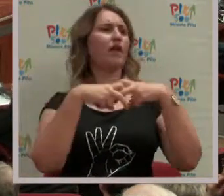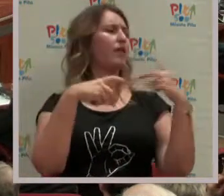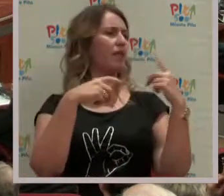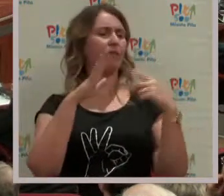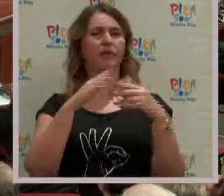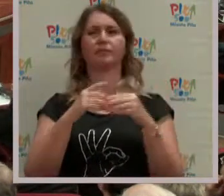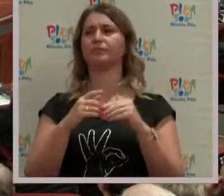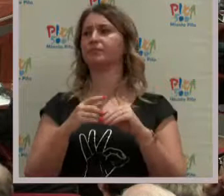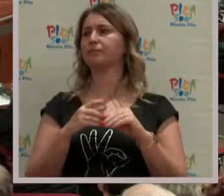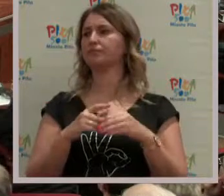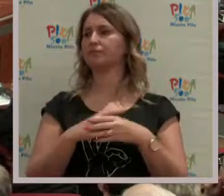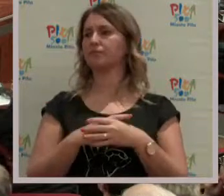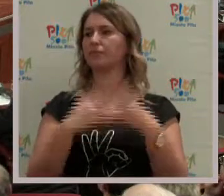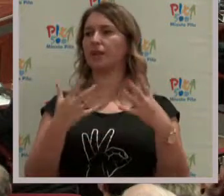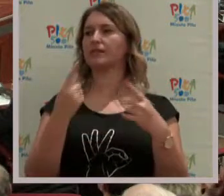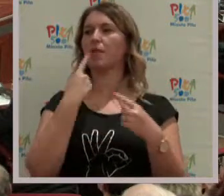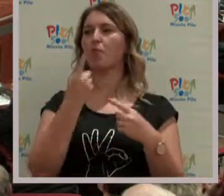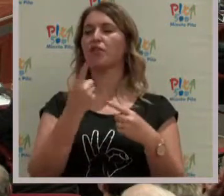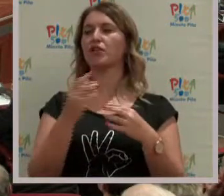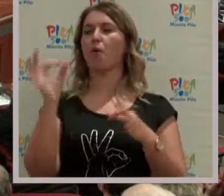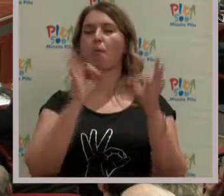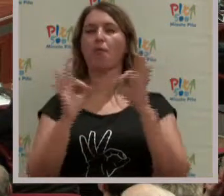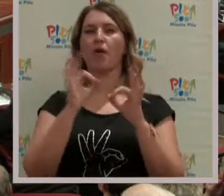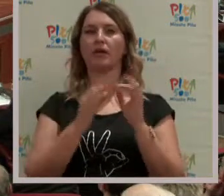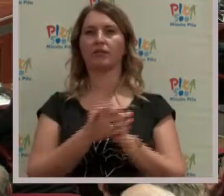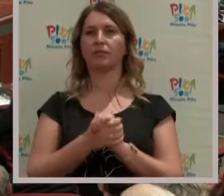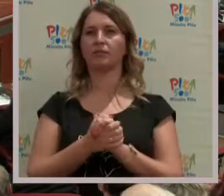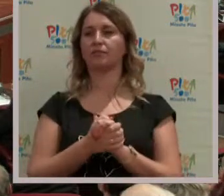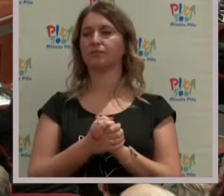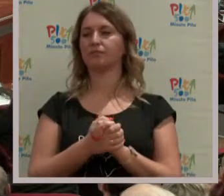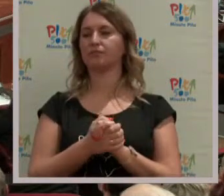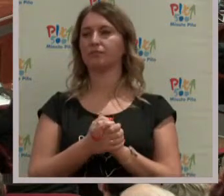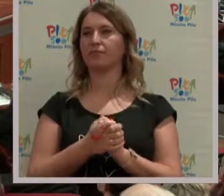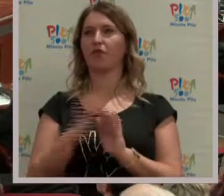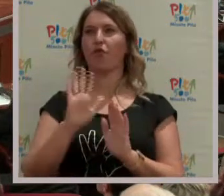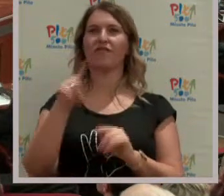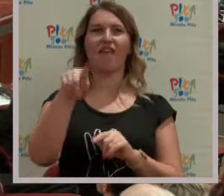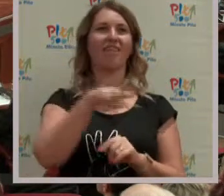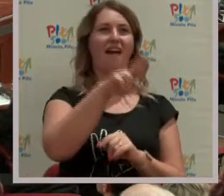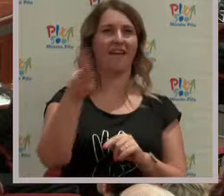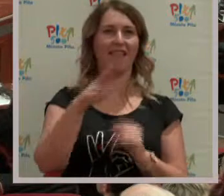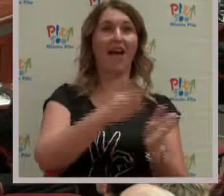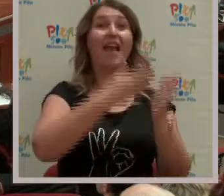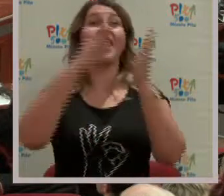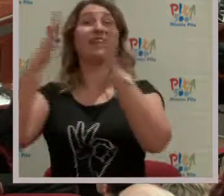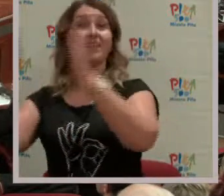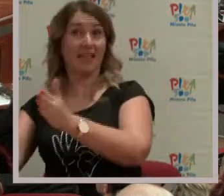powiedzieć o projekcie, może już nie dla tej Rady, a dla